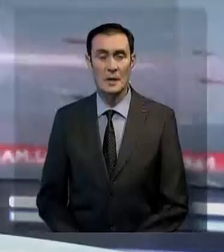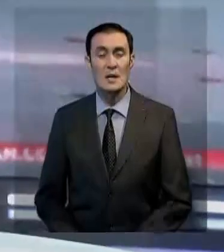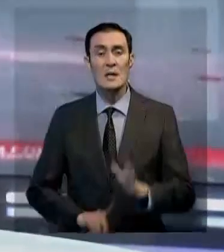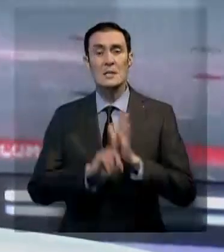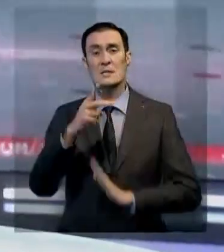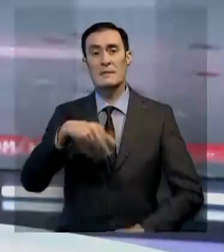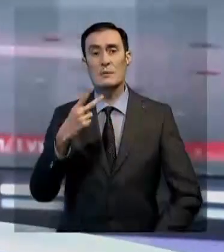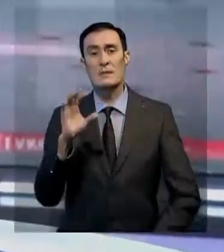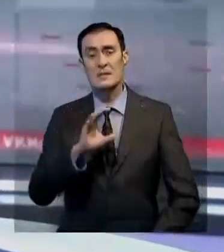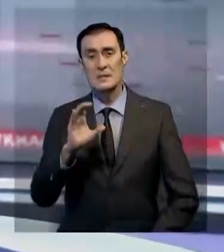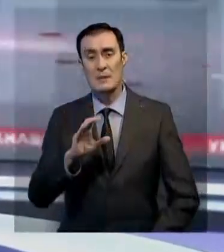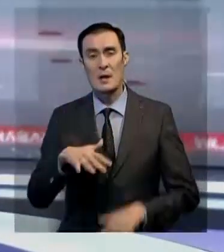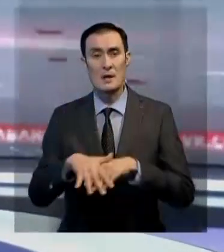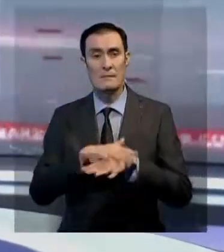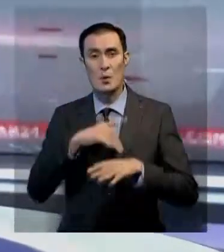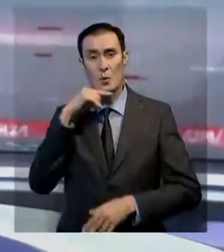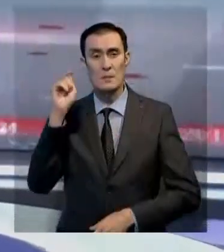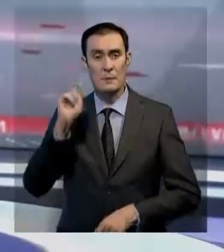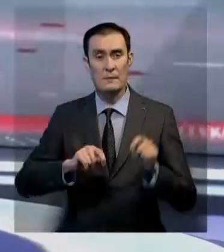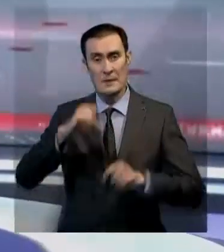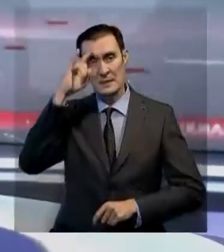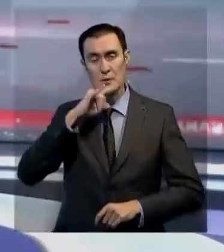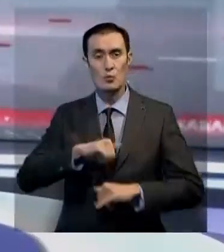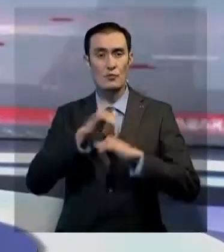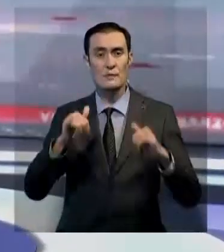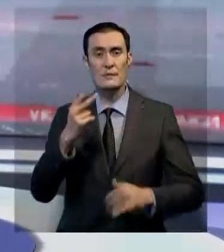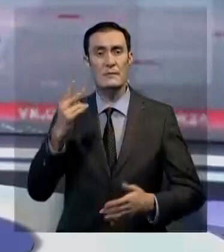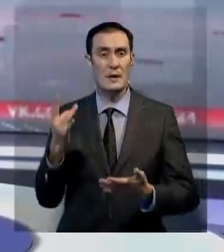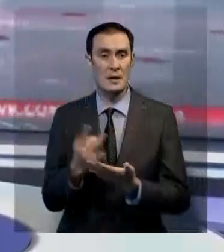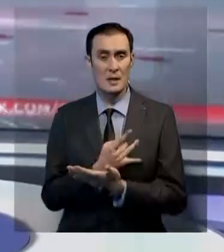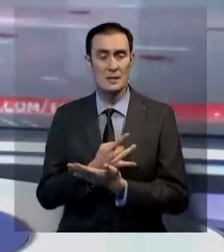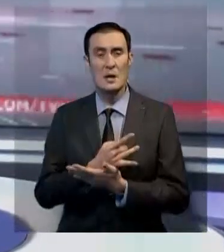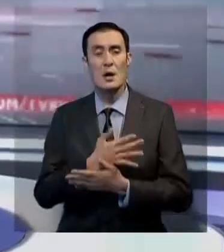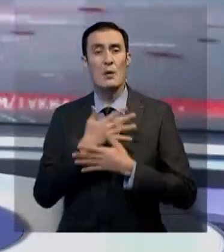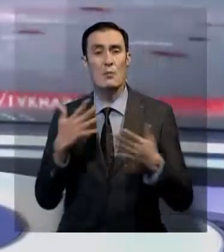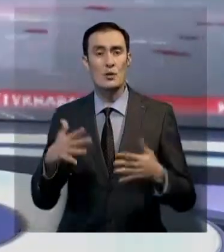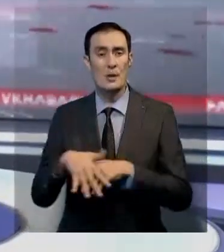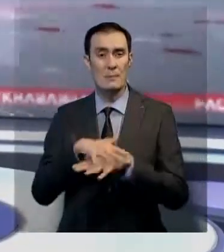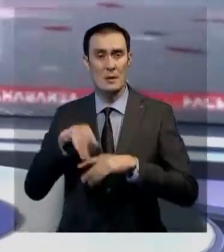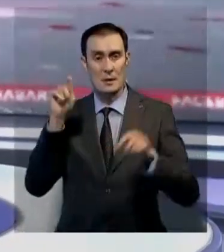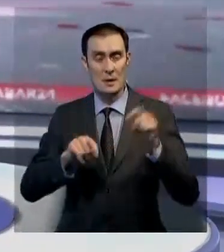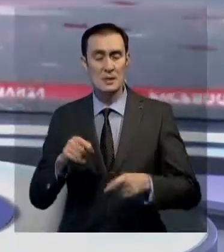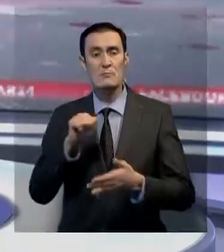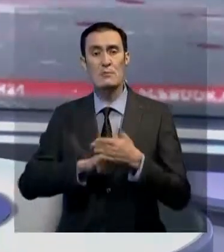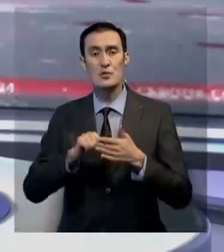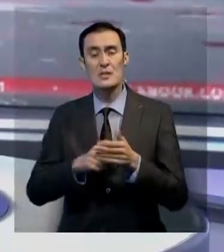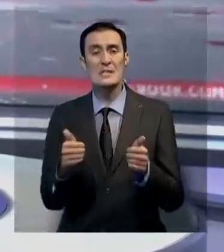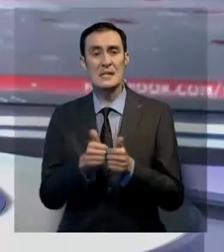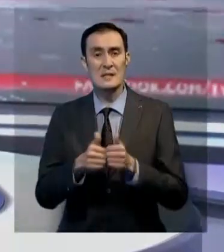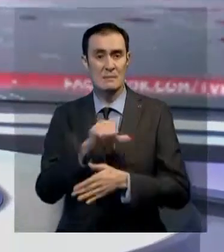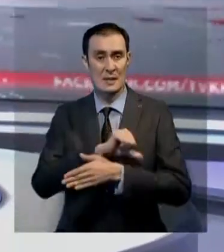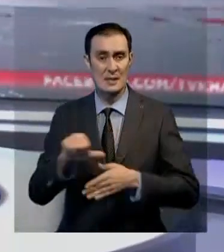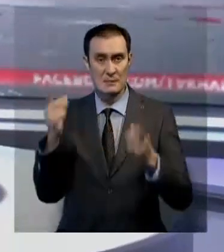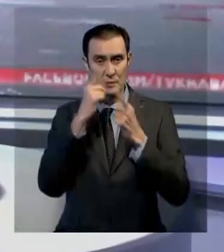Итак, с 22 сентября поток россиян, прибывающих в Казахстан, увеличился в 2 раза. Большая миграция в первую очередь связана с соседством,